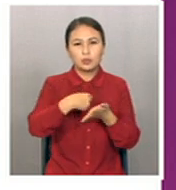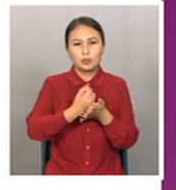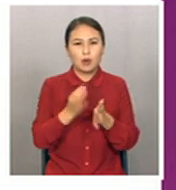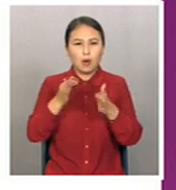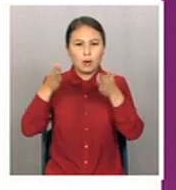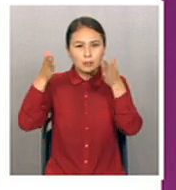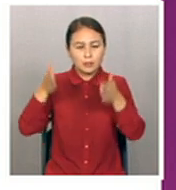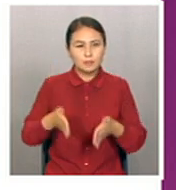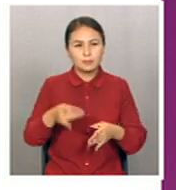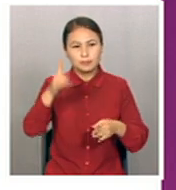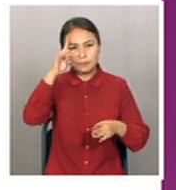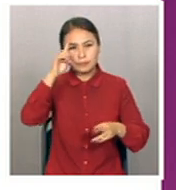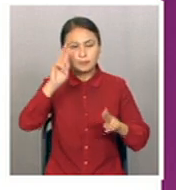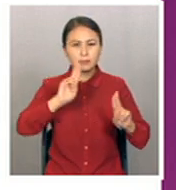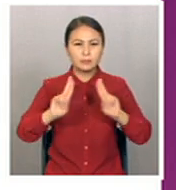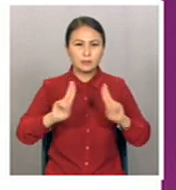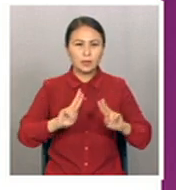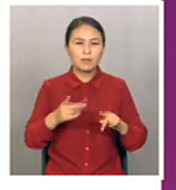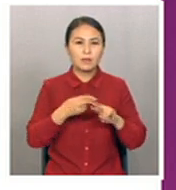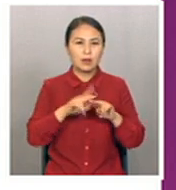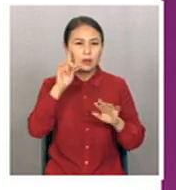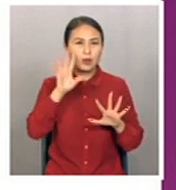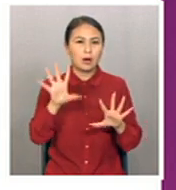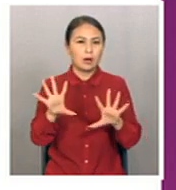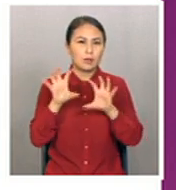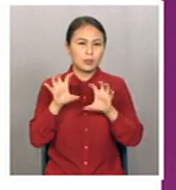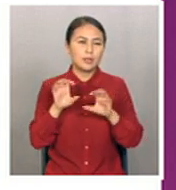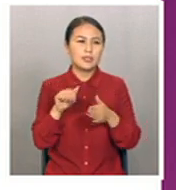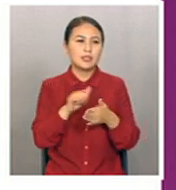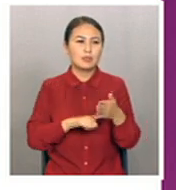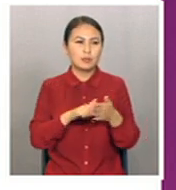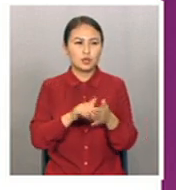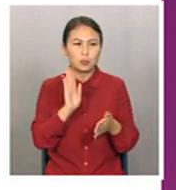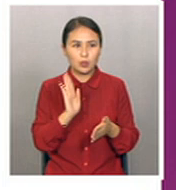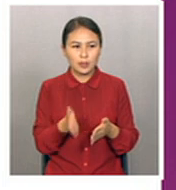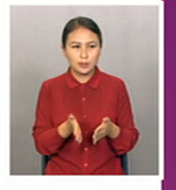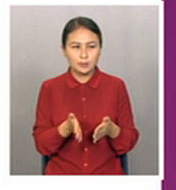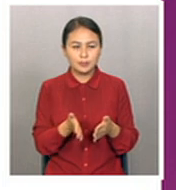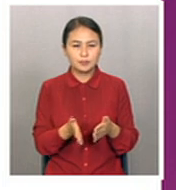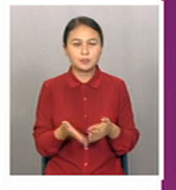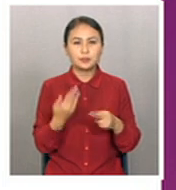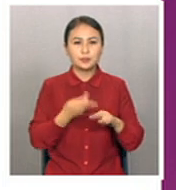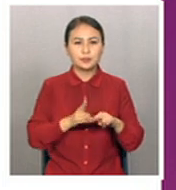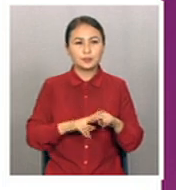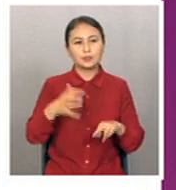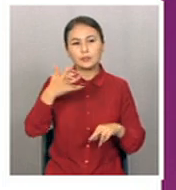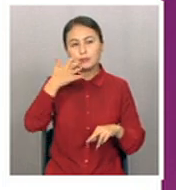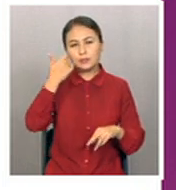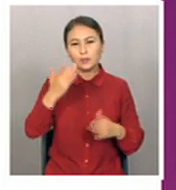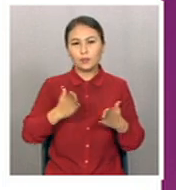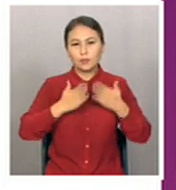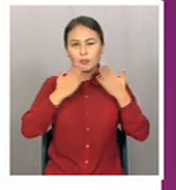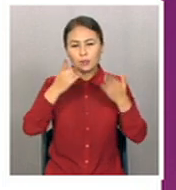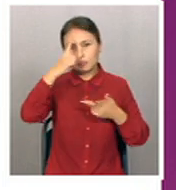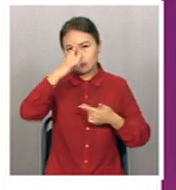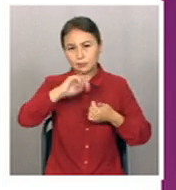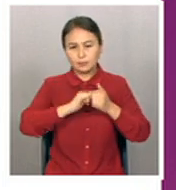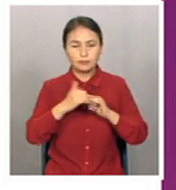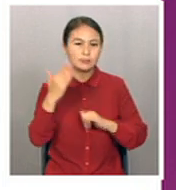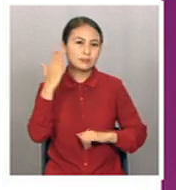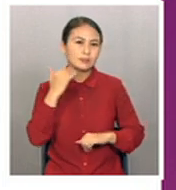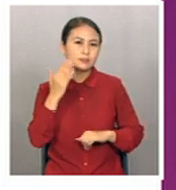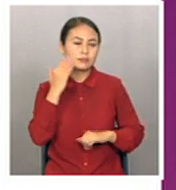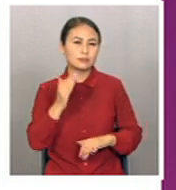бейнелер құралып, қабылдауыңыздың жақсаруына себепші болады. Сол арқылы оқу сіздің есте сақтау